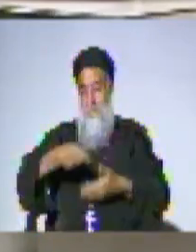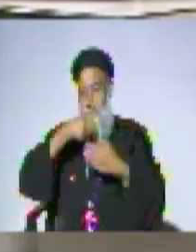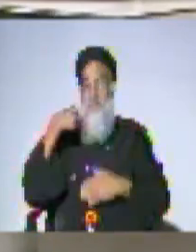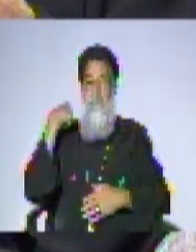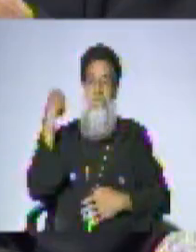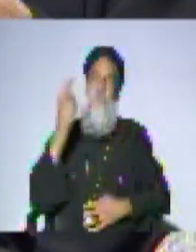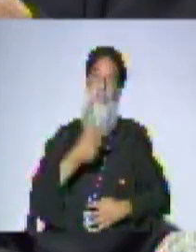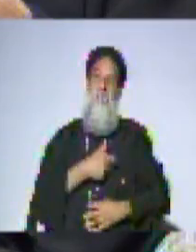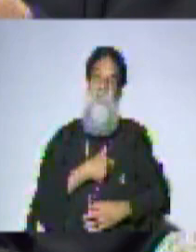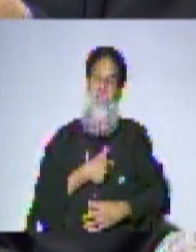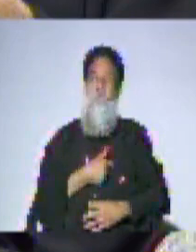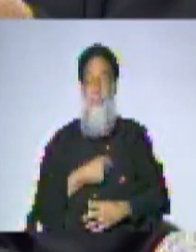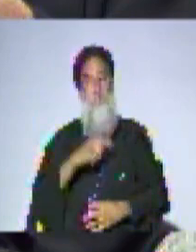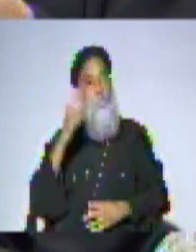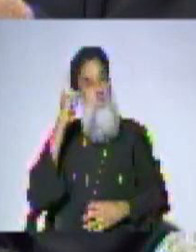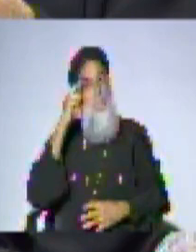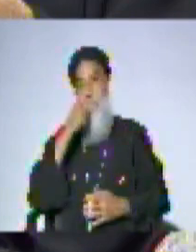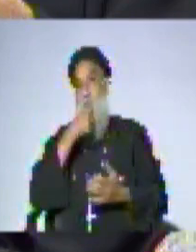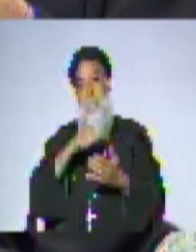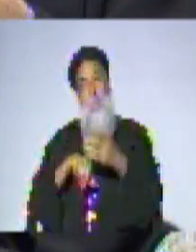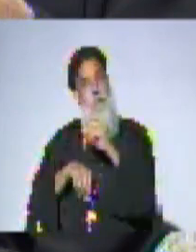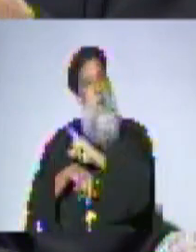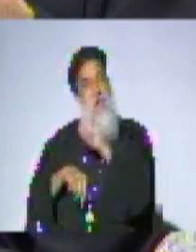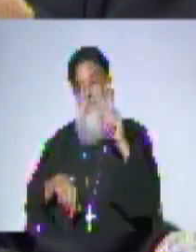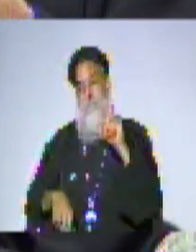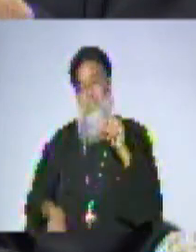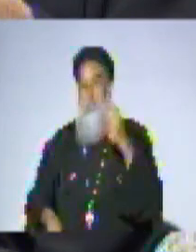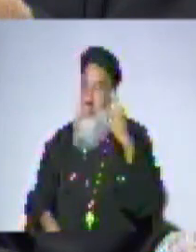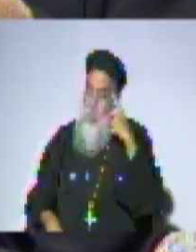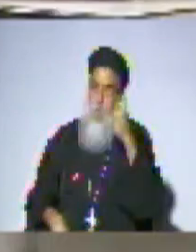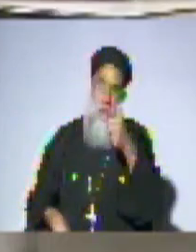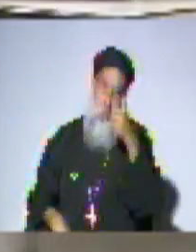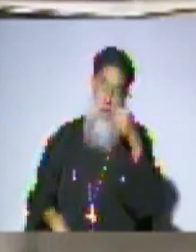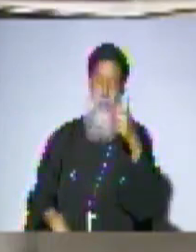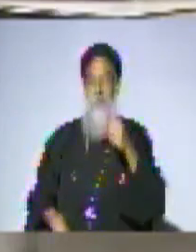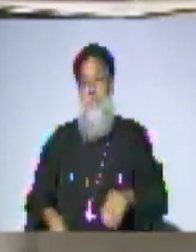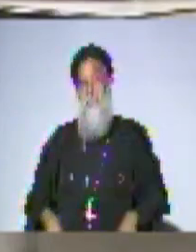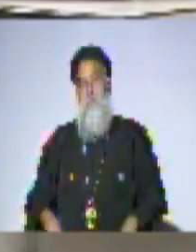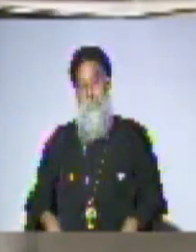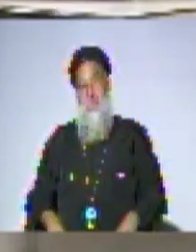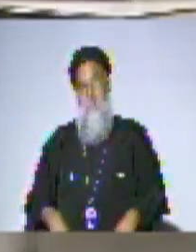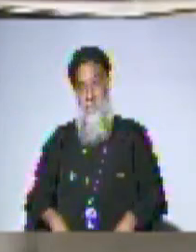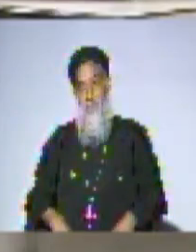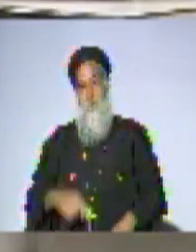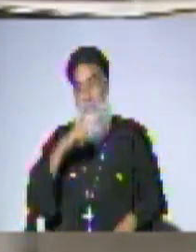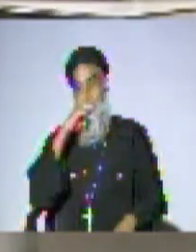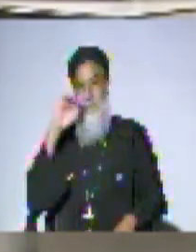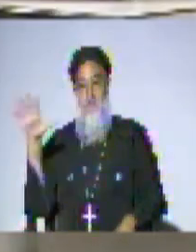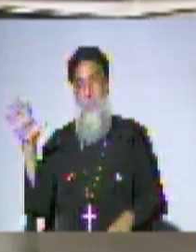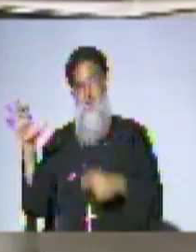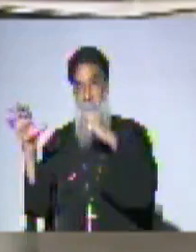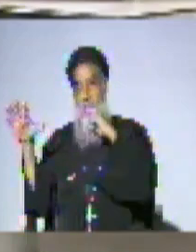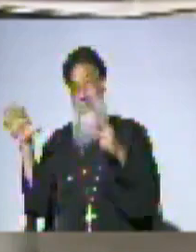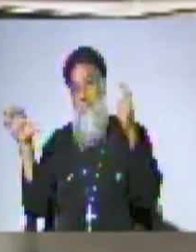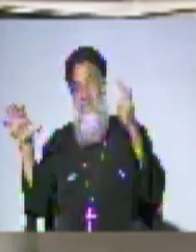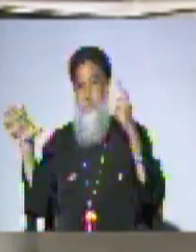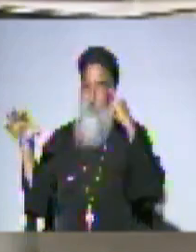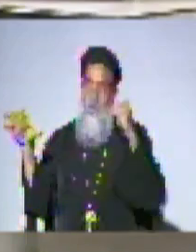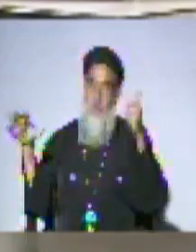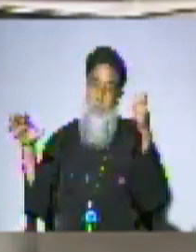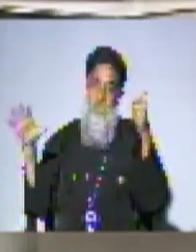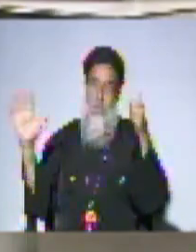لا يسلك بجهل، لا يسلك بجهالة. بجهالة. لأن العذارى الجاهلات والحكيمات.